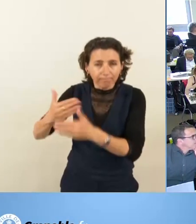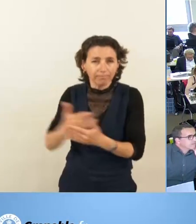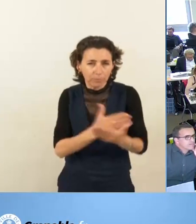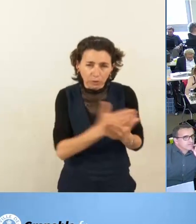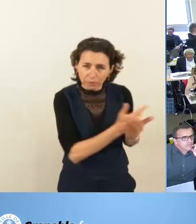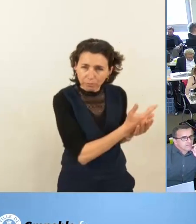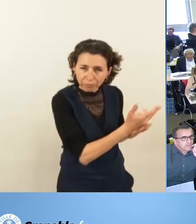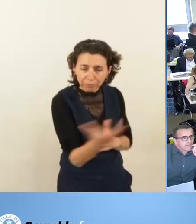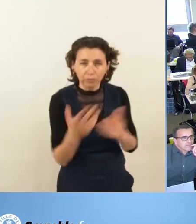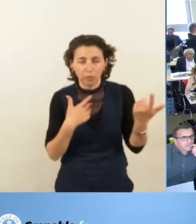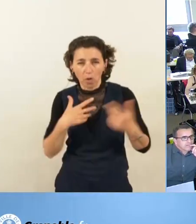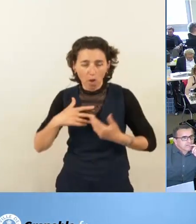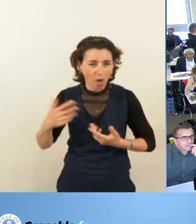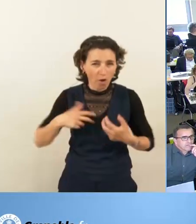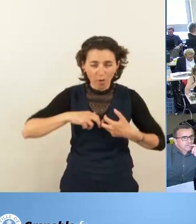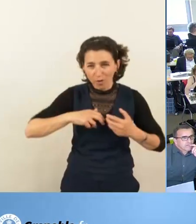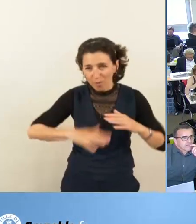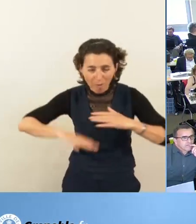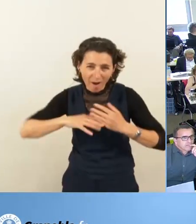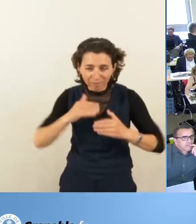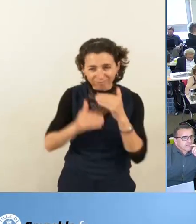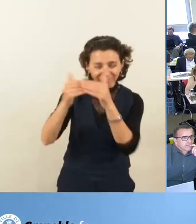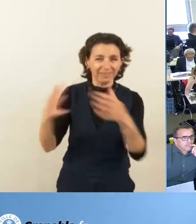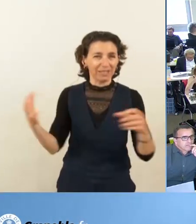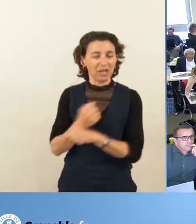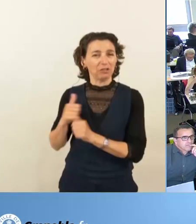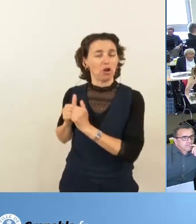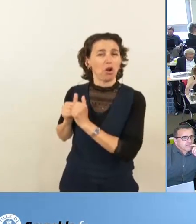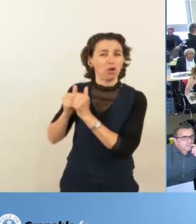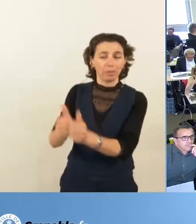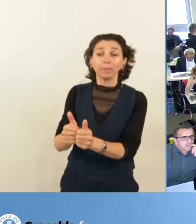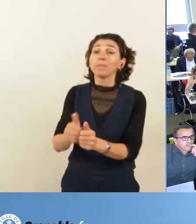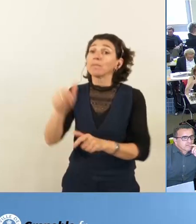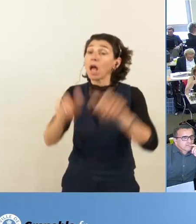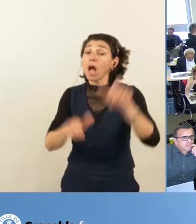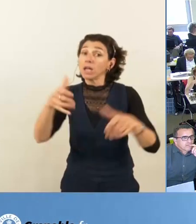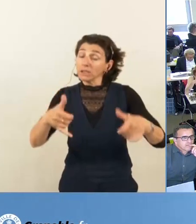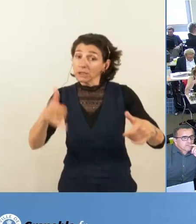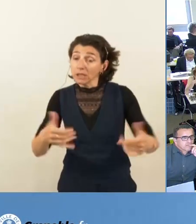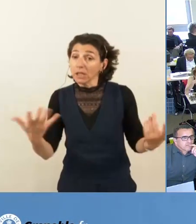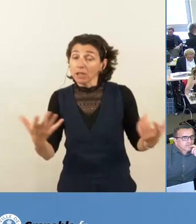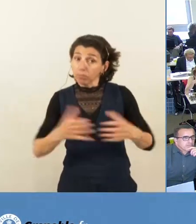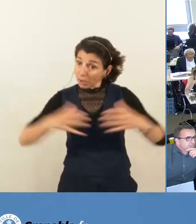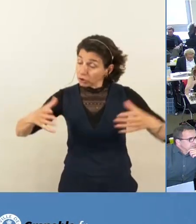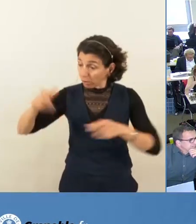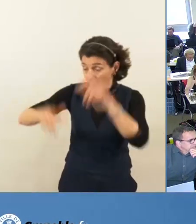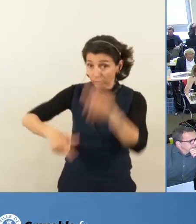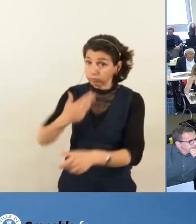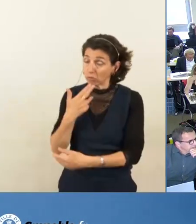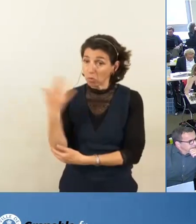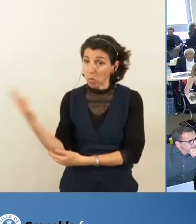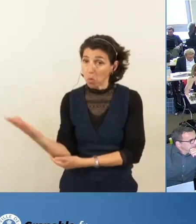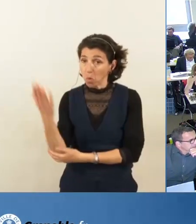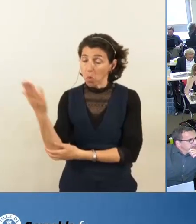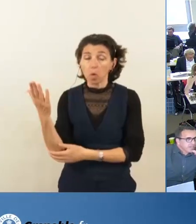sujets structurants pour notre ville il y a des gens dans cette majorité de grande qualité et ce n'est pas parce que le maire de Grenoble